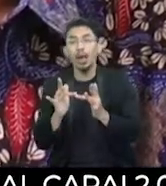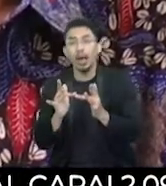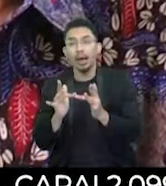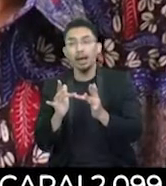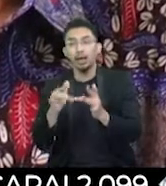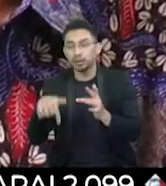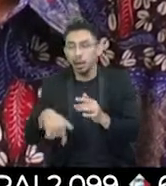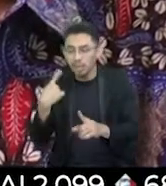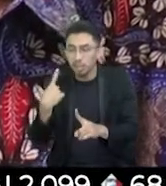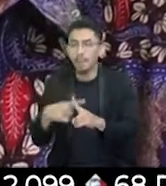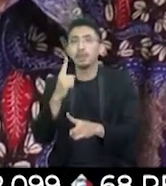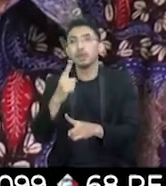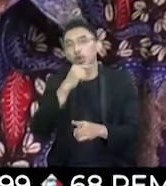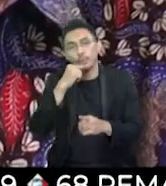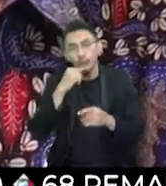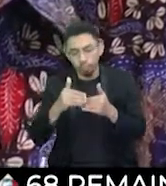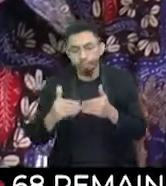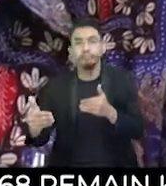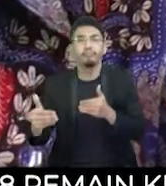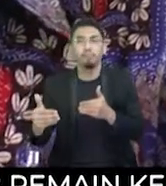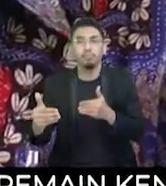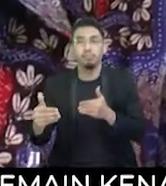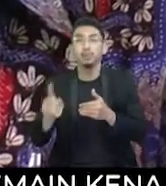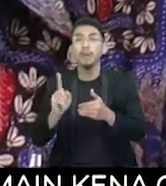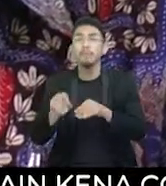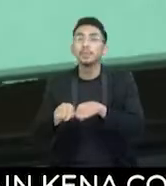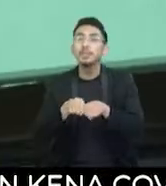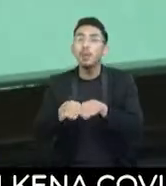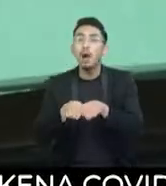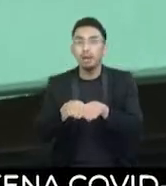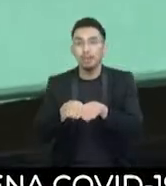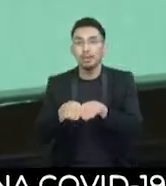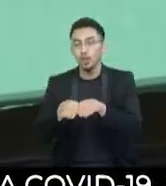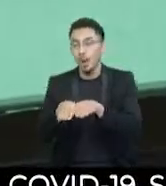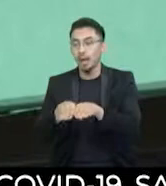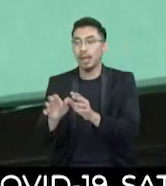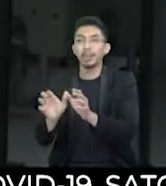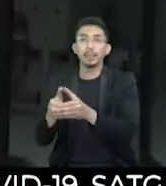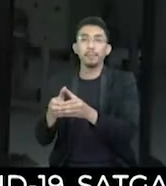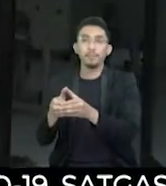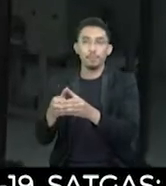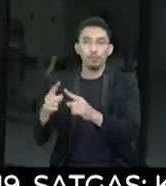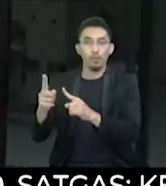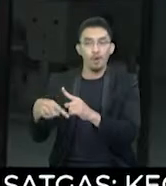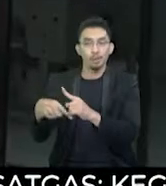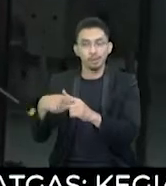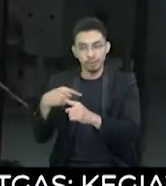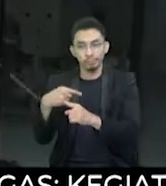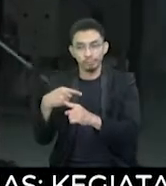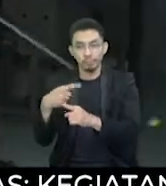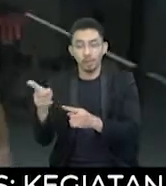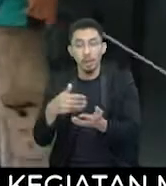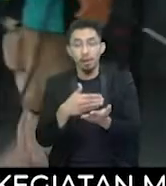tambahkan lagi 1 minggu sesuai dengan arahan dari tim COVID. Sebagian siswa menjalani isolasi mandiri di rumah, namun